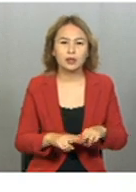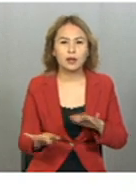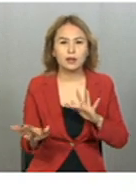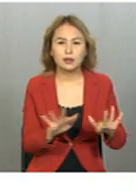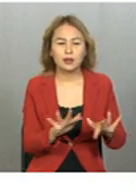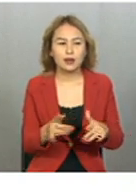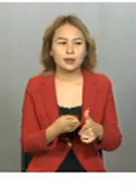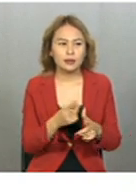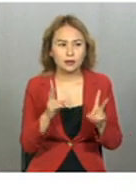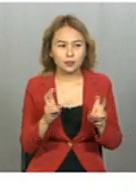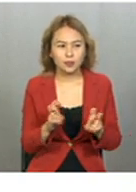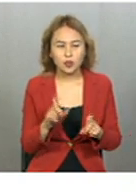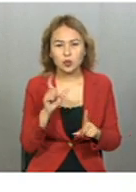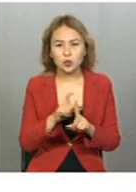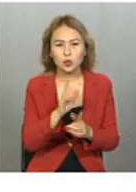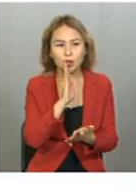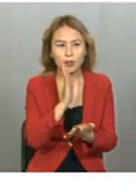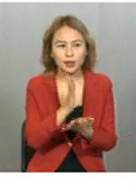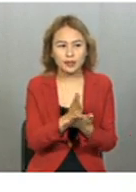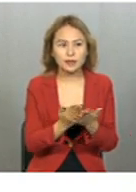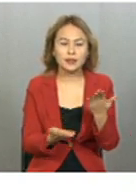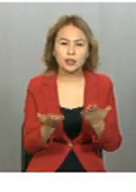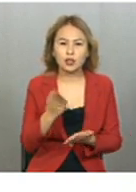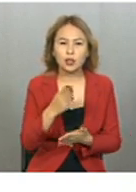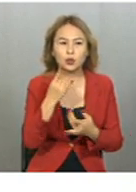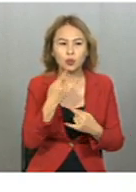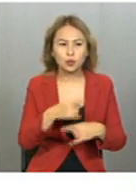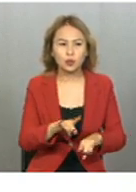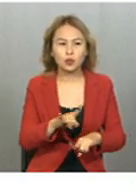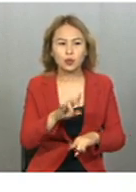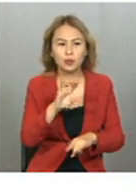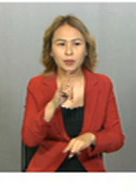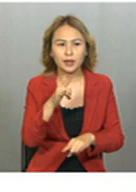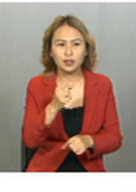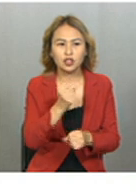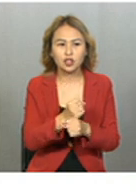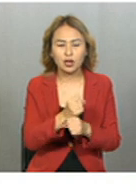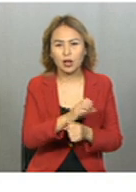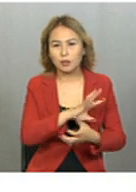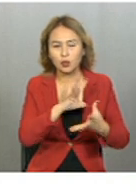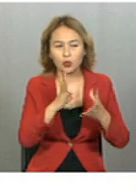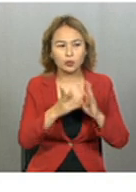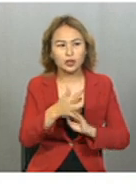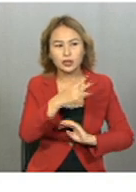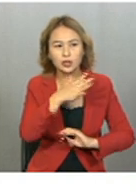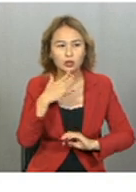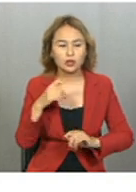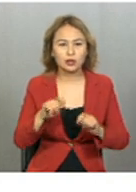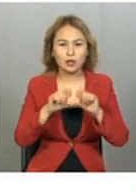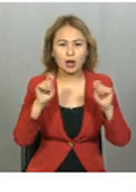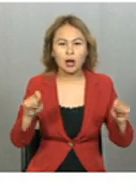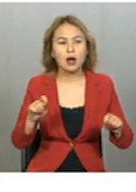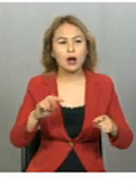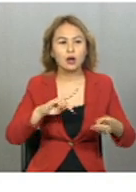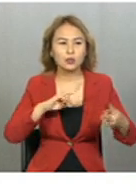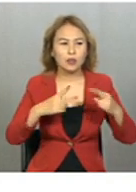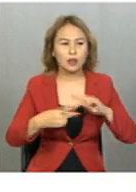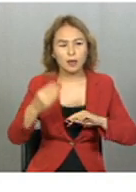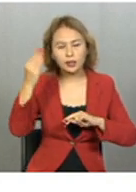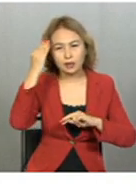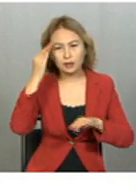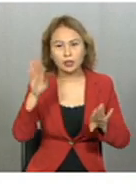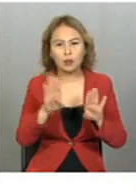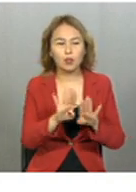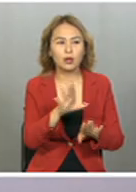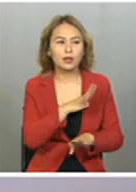атайды. Сөздің тура мағынасы негізінде туып, өрбіген жалпы көпшілікке түсінікті ауыспалы